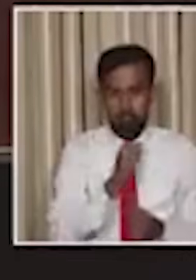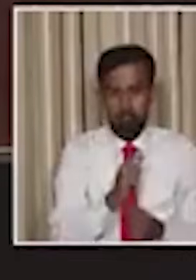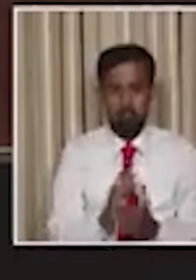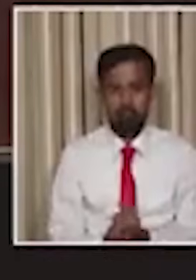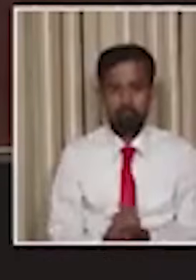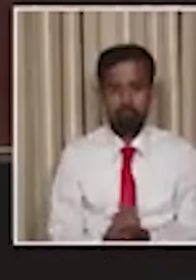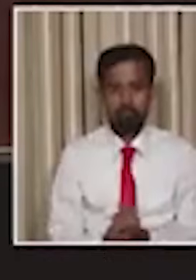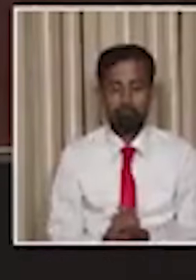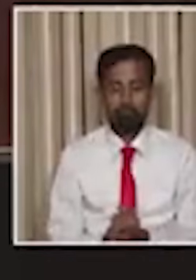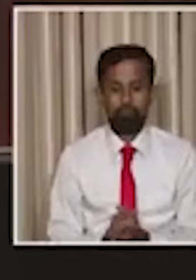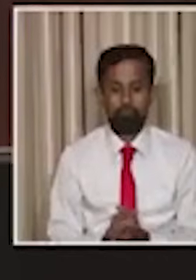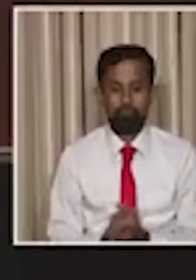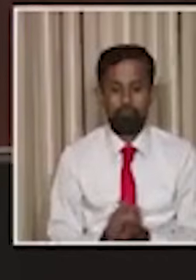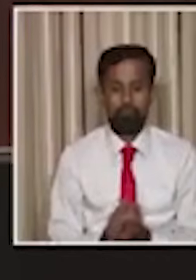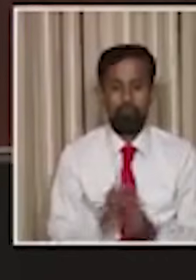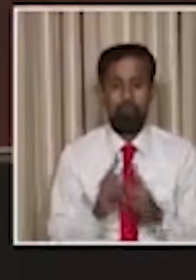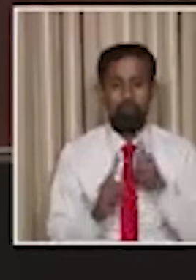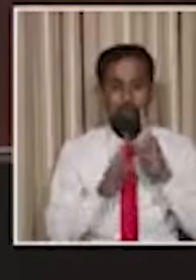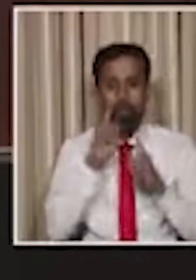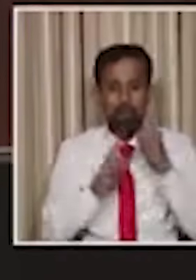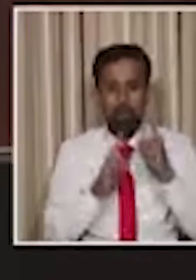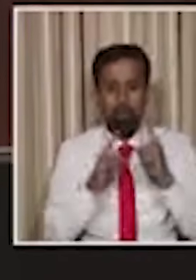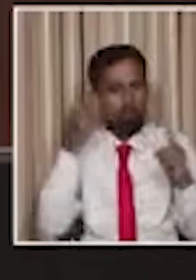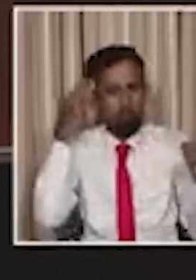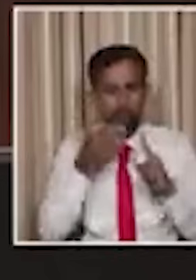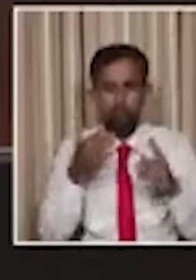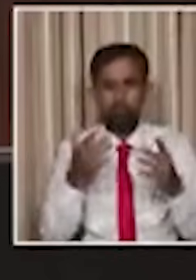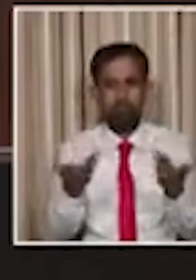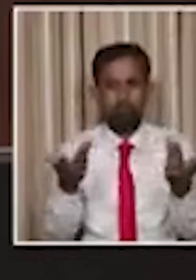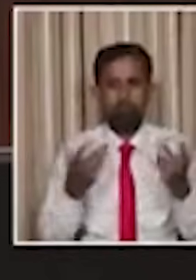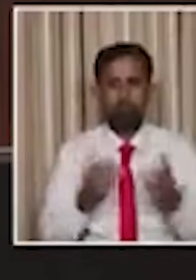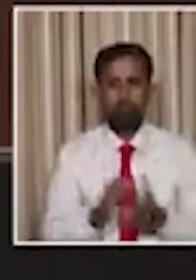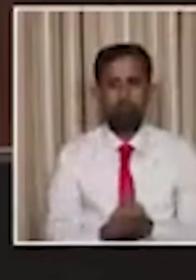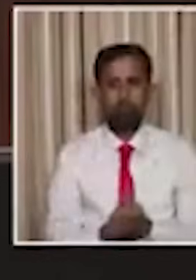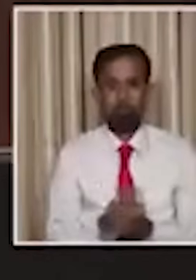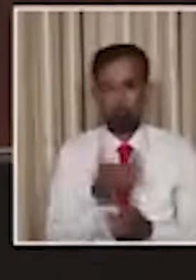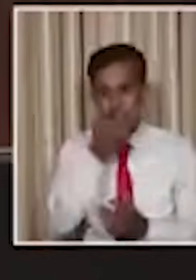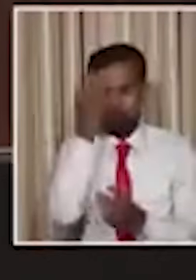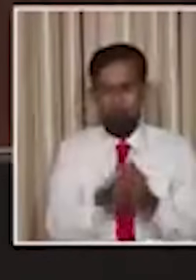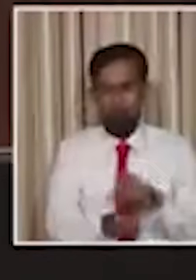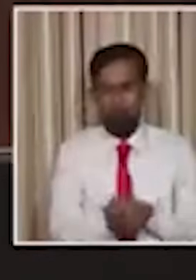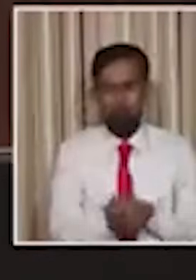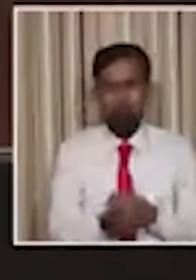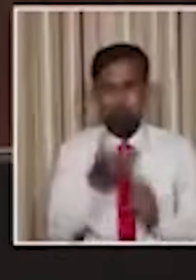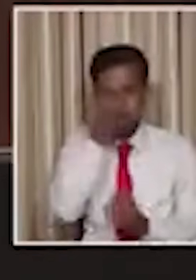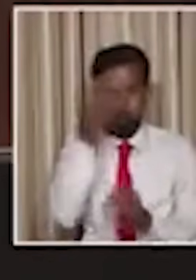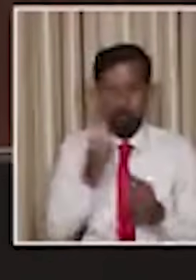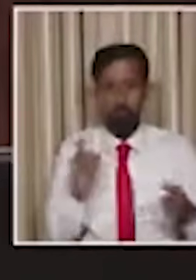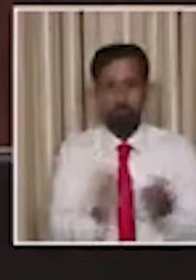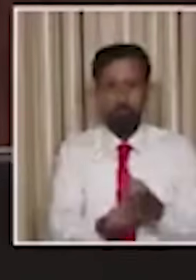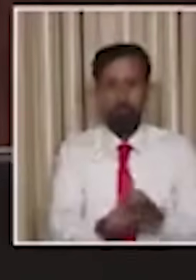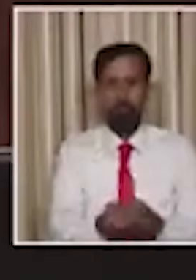மே கஜேந்திரன் மந்திரித்துமா கதா கரன்னே மே விஷயங்கள் மே எத்த மே ஜாதிவாதி ஜாதிவாதி கதா வக்கரன்னு